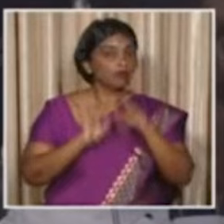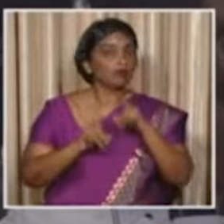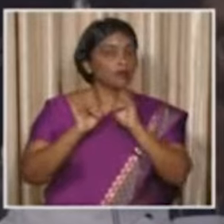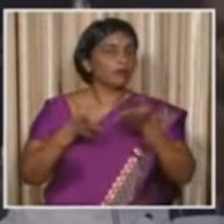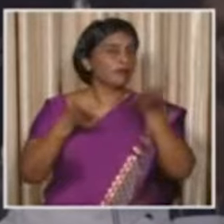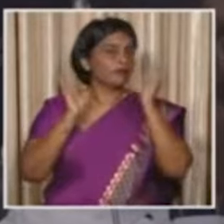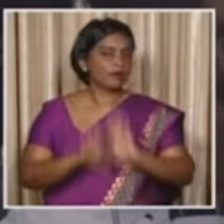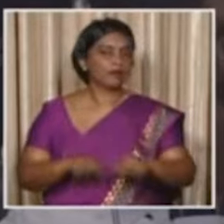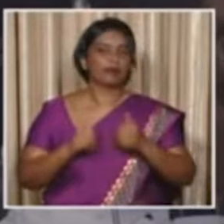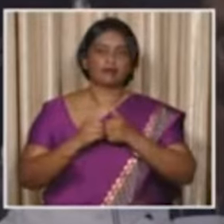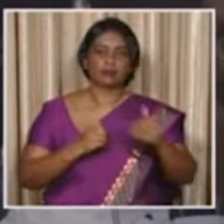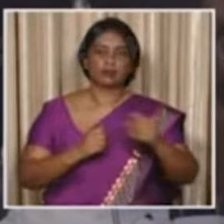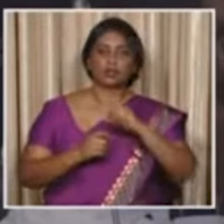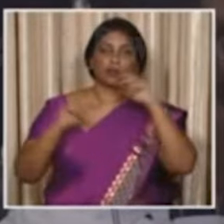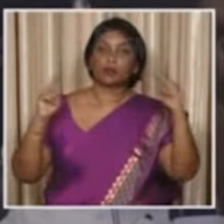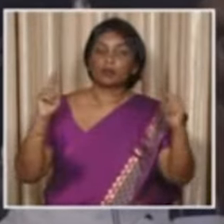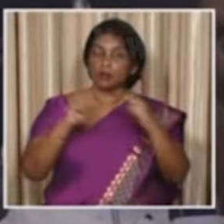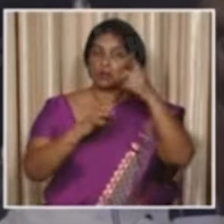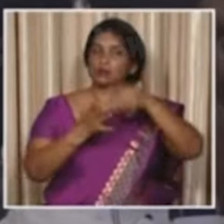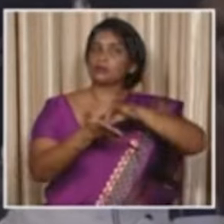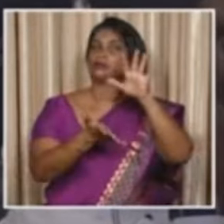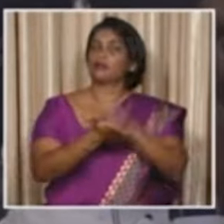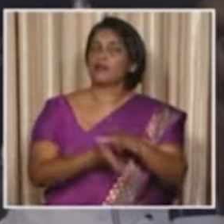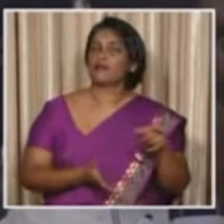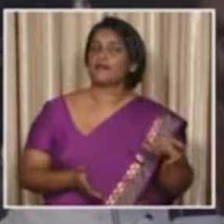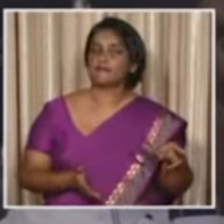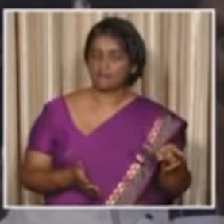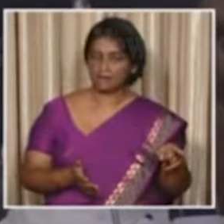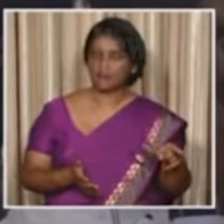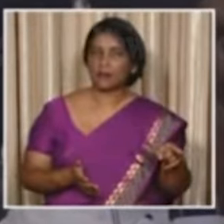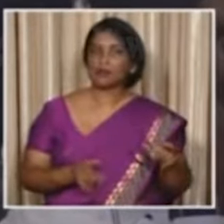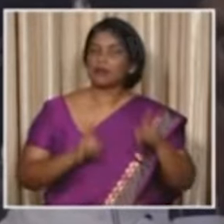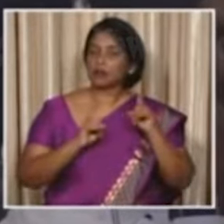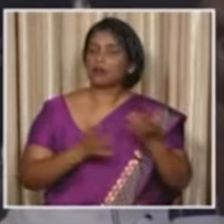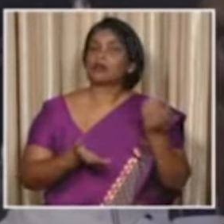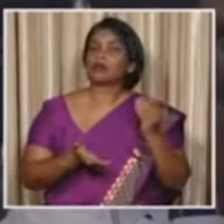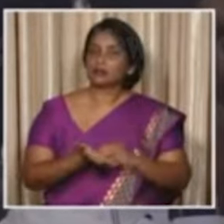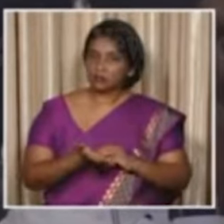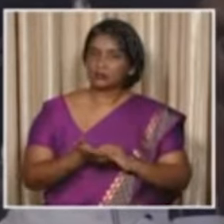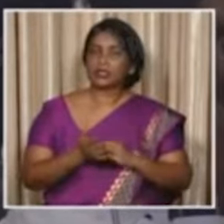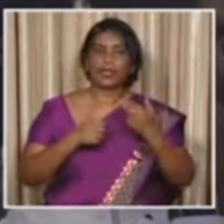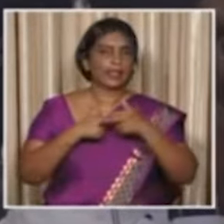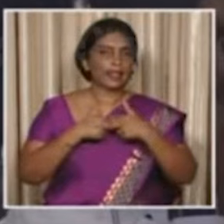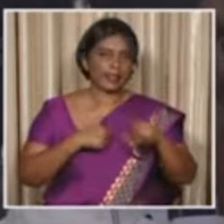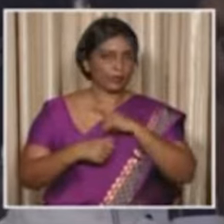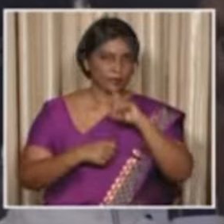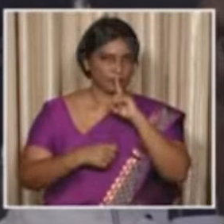අවසාන වශයෙන් ගිහිල්ලා ශ්‍රේෂ්ඨාධිකරණයත් තීන්දුව දීපු ඒවා තියෙනවා. දැන් ඊළඟට